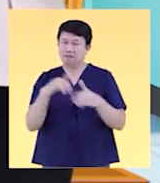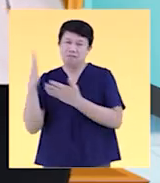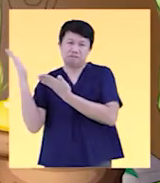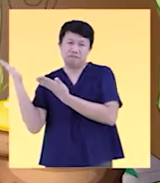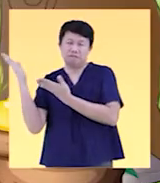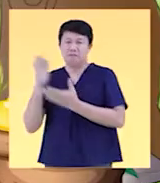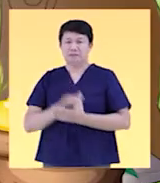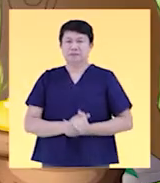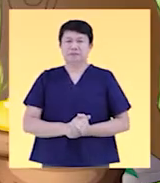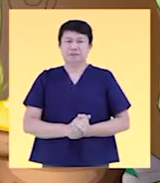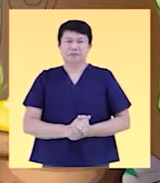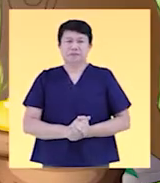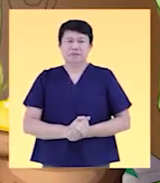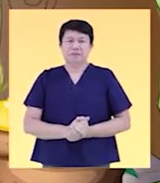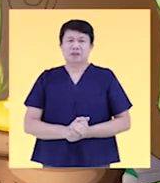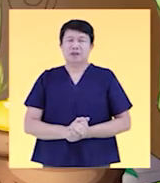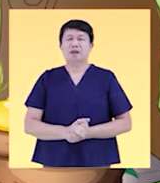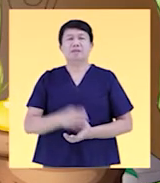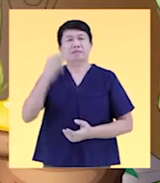bata.